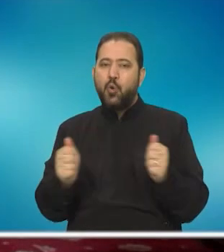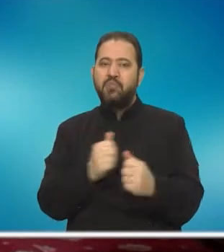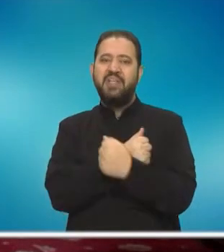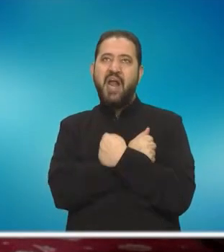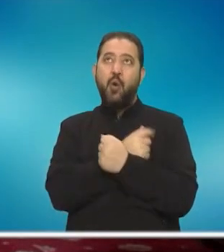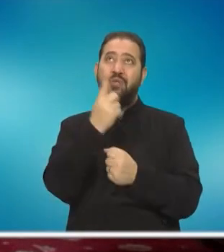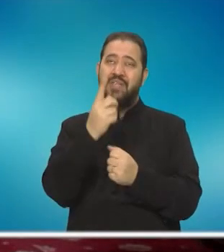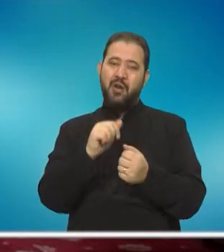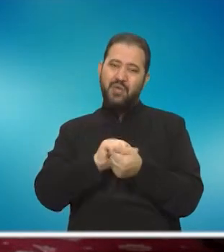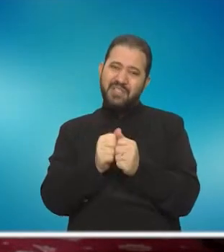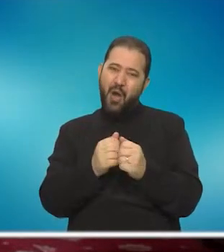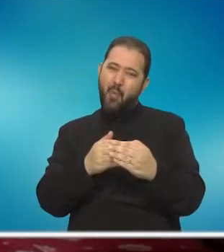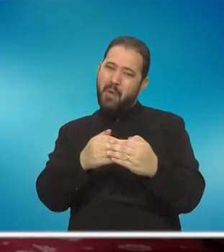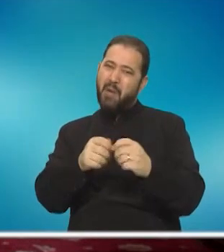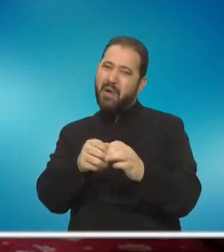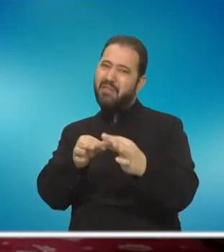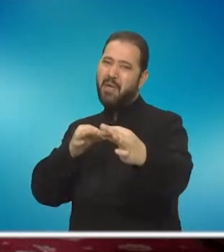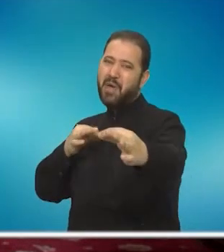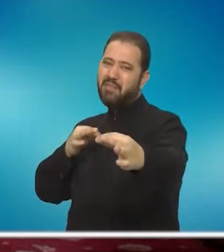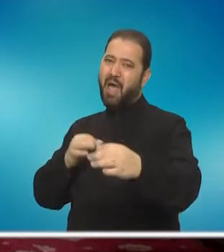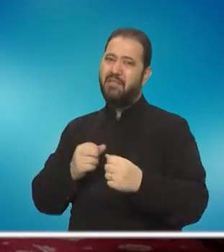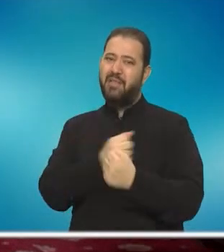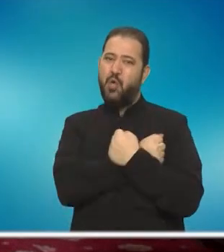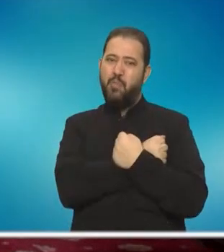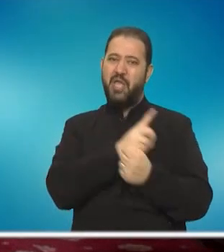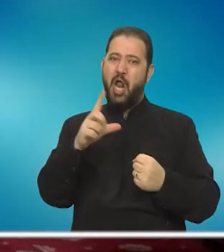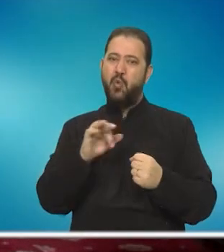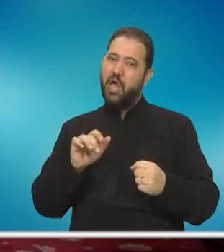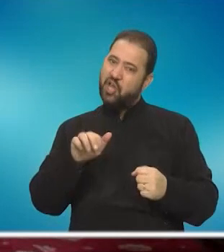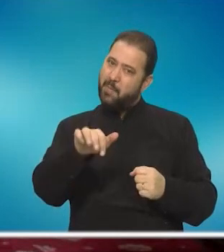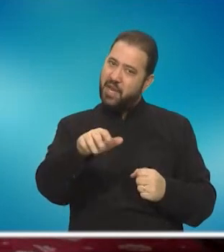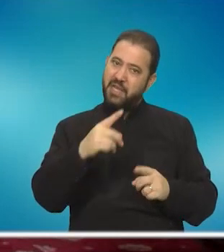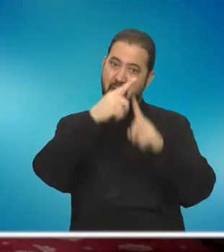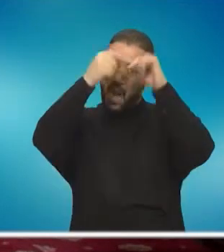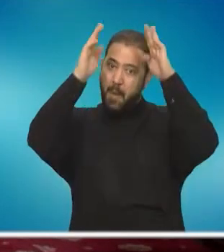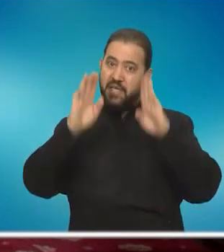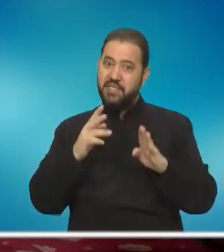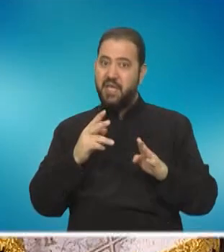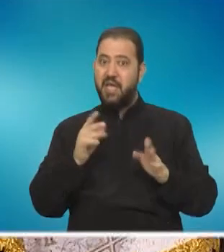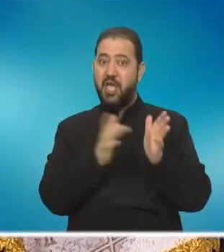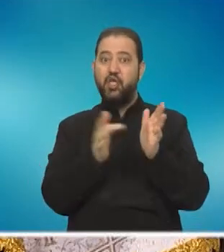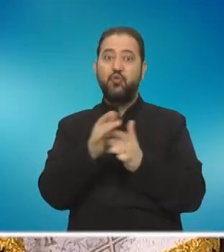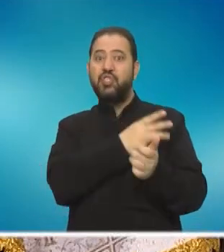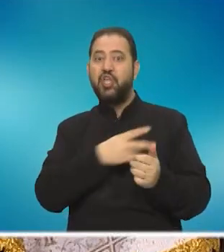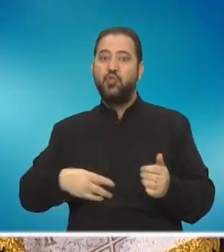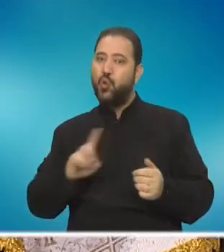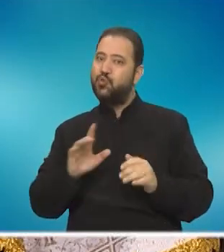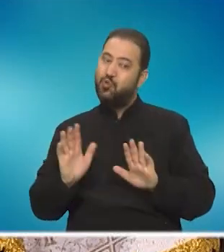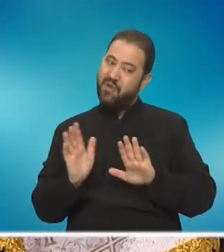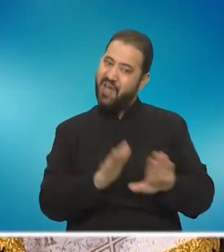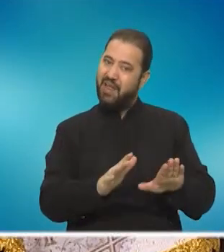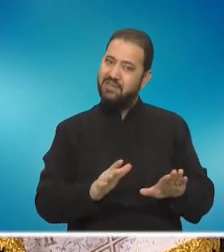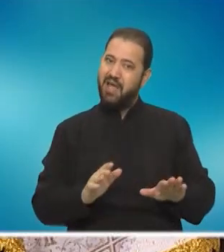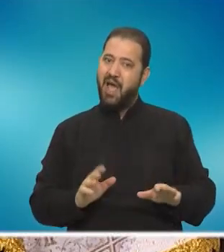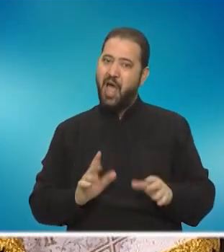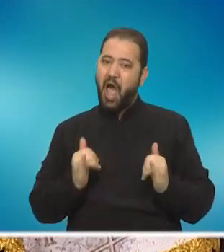m-am apropiat de El. Dar așa, ducându-mă la biserică, sunt sigur că Mântuitorul Hristos nu mă va lăsa atunci când